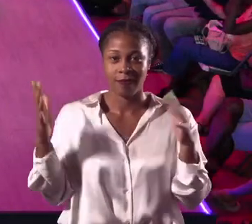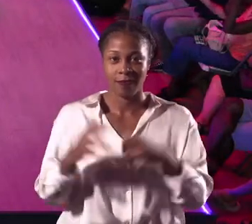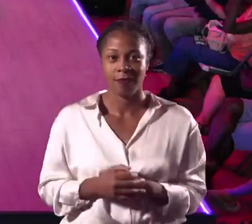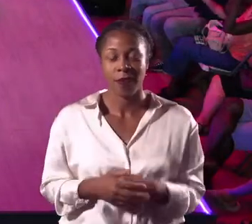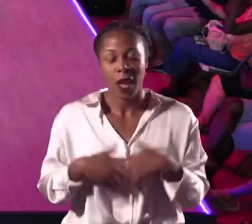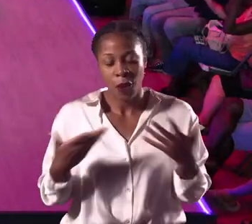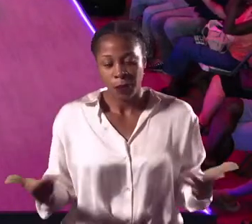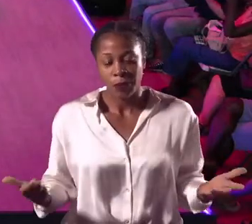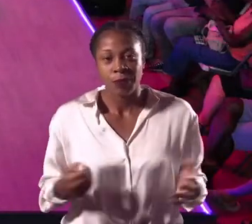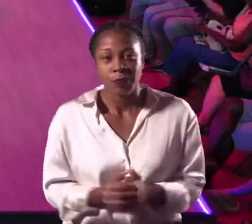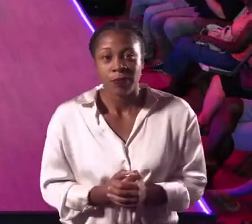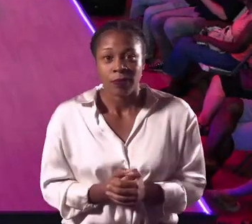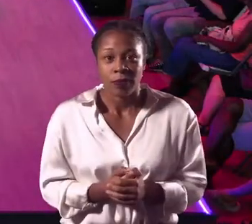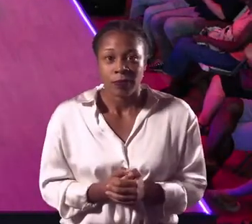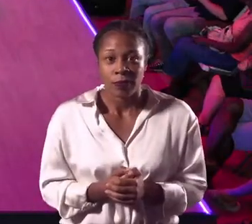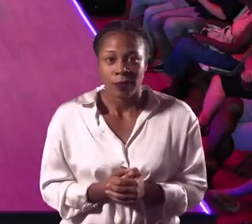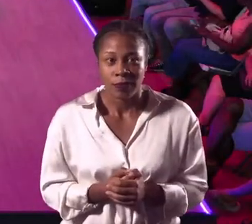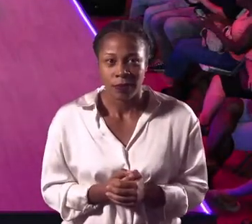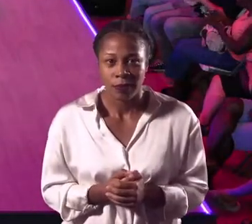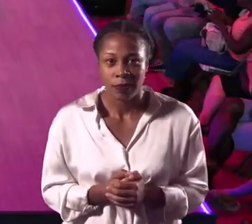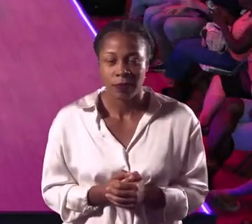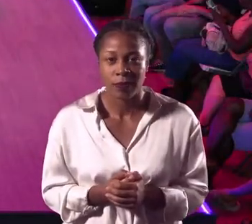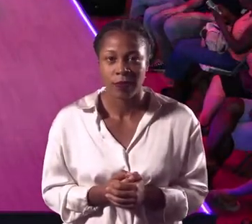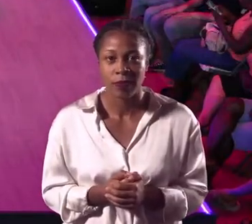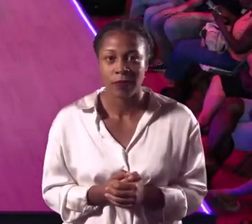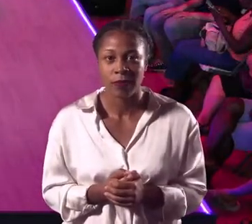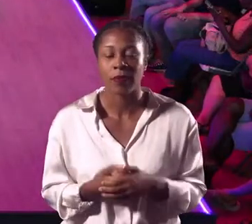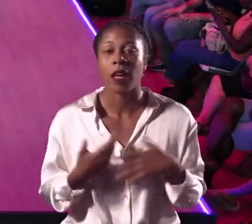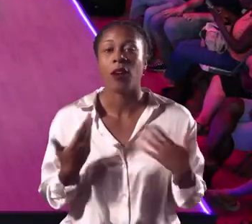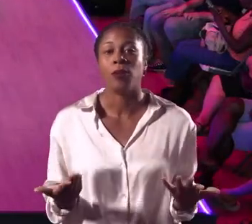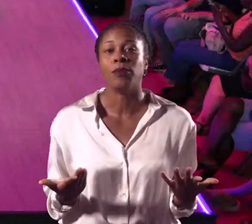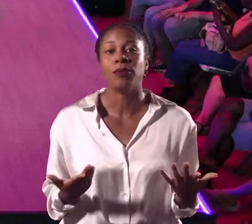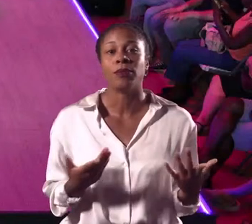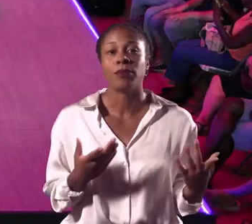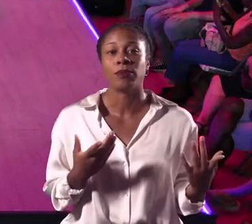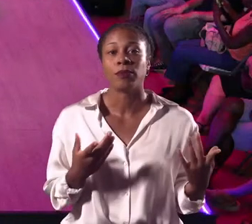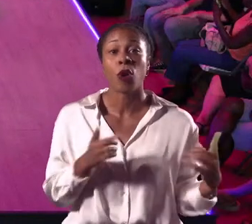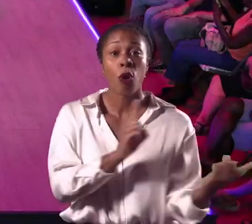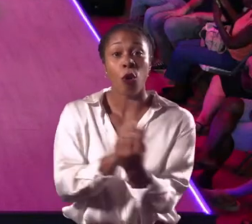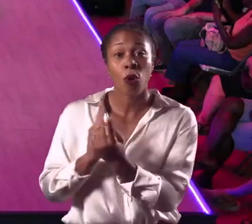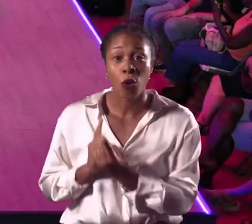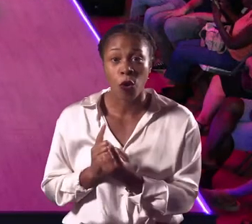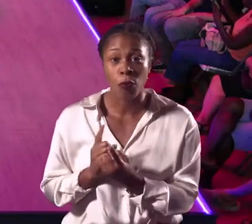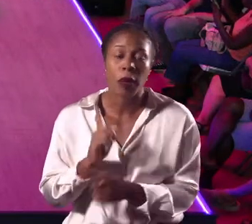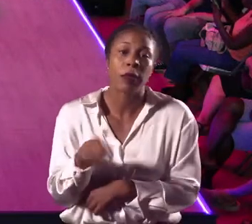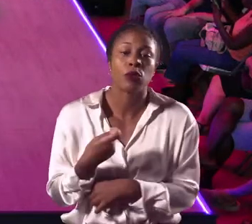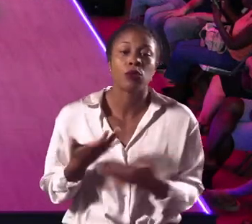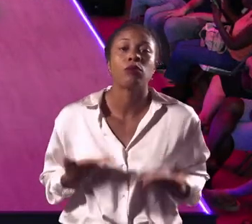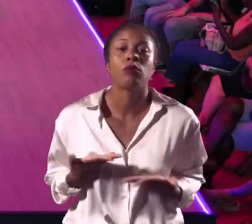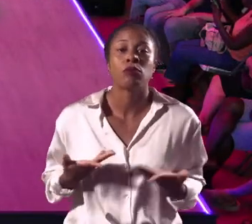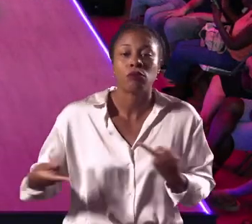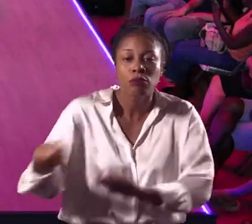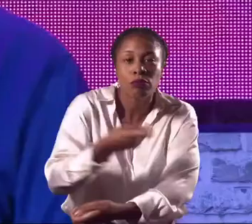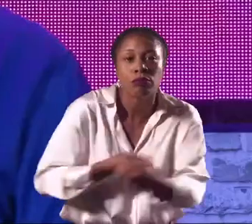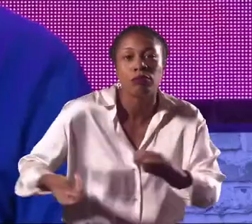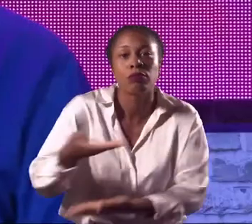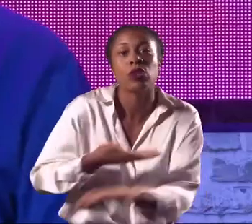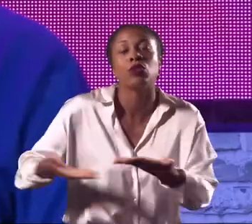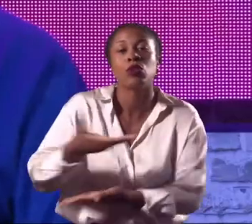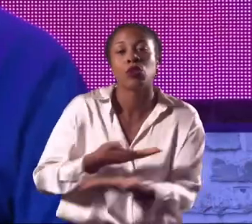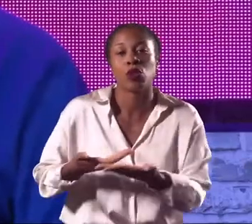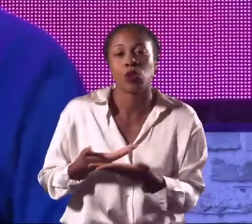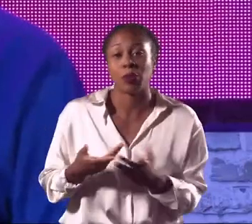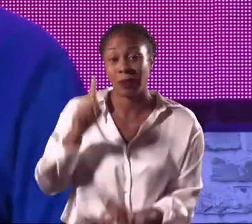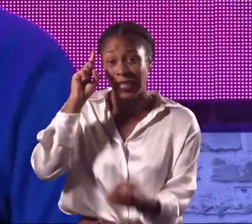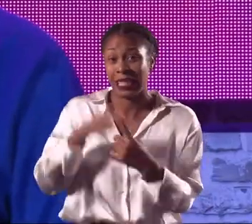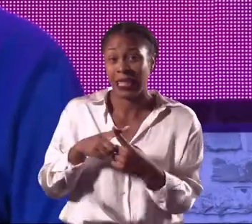Alors, même si nous sommes très heureux de vous rencontrer, évidemment, nous allons discuter et avoir des échanges sur des choses très tragiques.